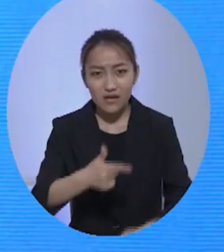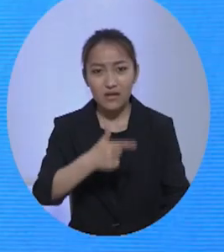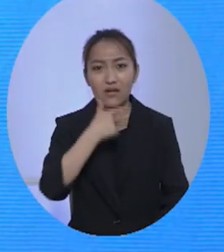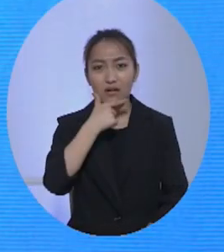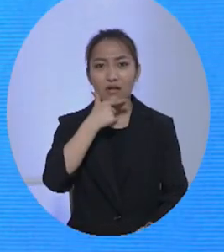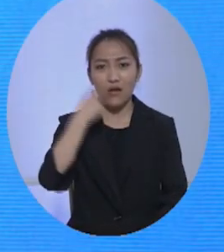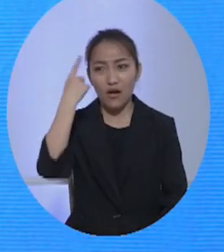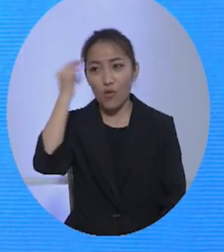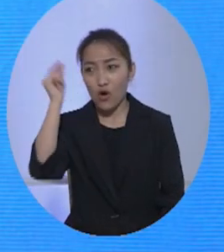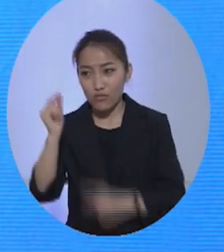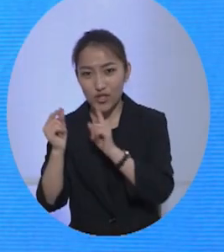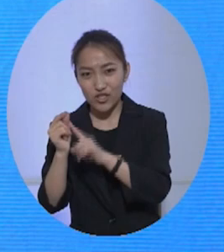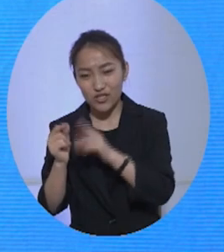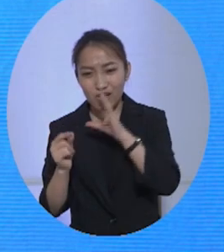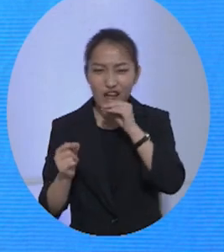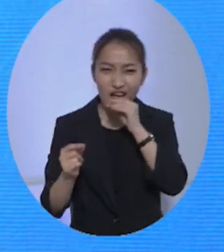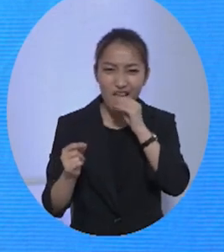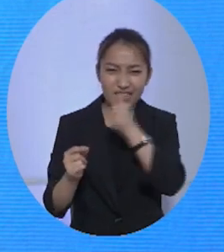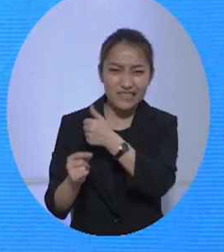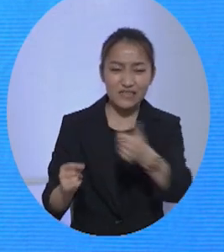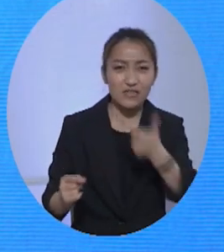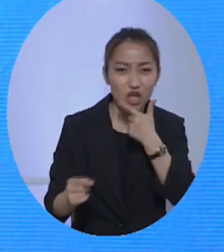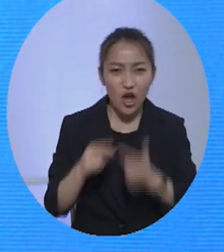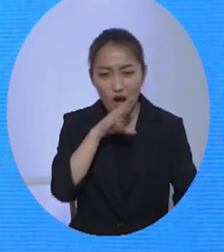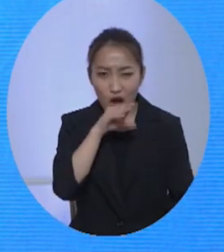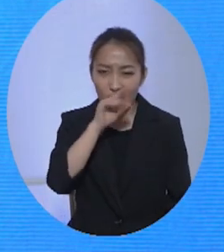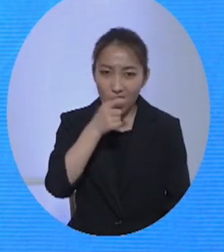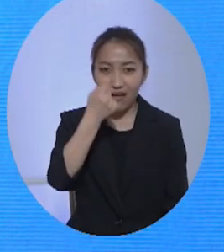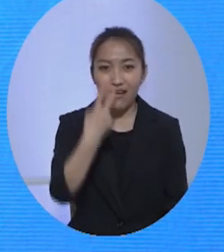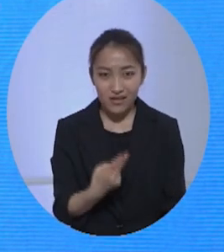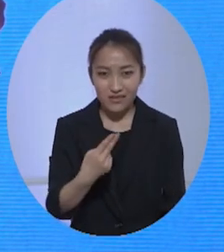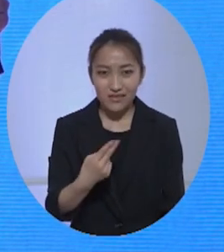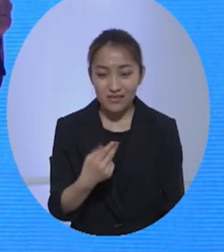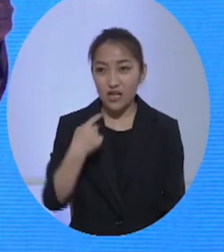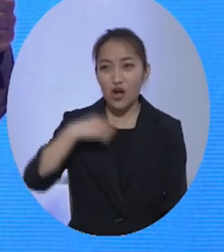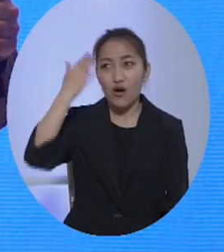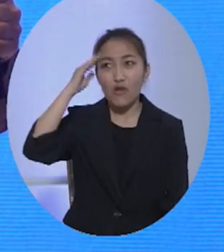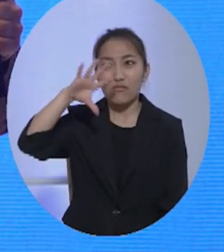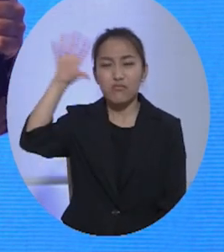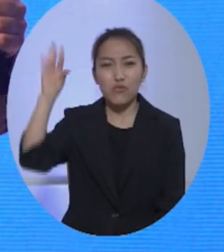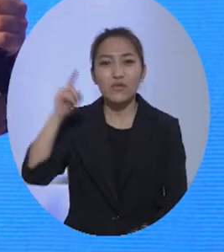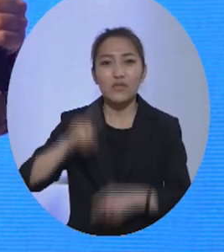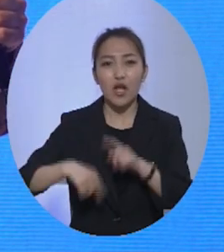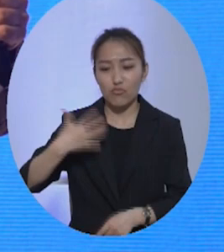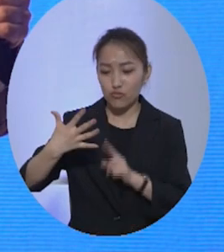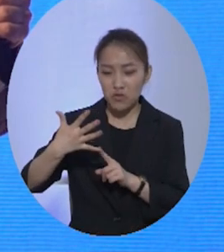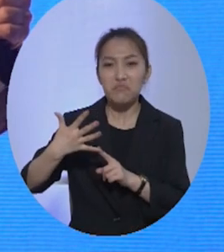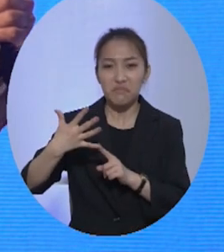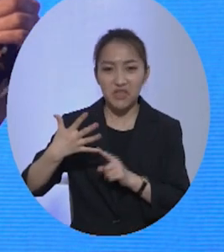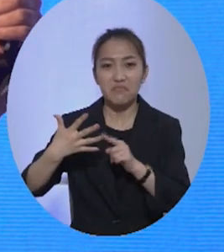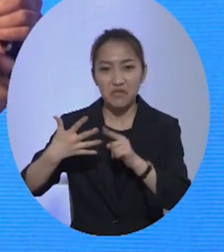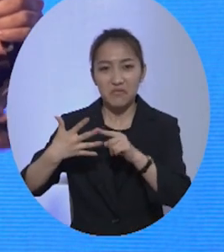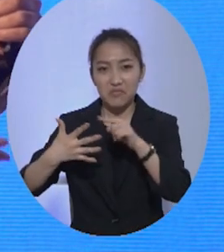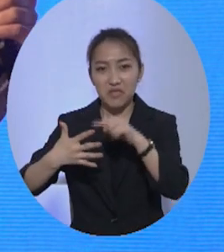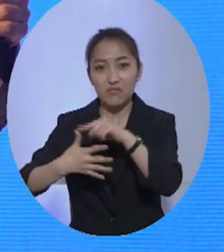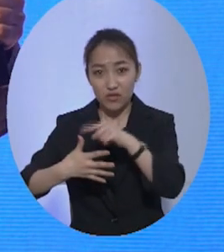шиг таг туг гэж ярьдаг болчихсон. Түүхээ мэдхгүй үг дээдсээ хэлэх гэхтэр 5 үеэс дээшээ мэдхгүй. Нөгөө Чингис хаан